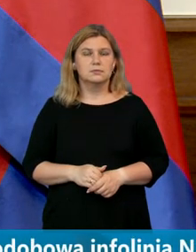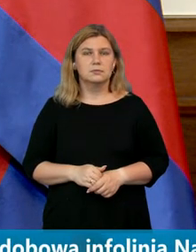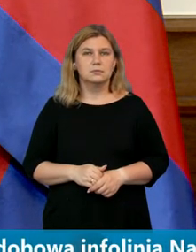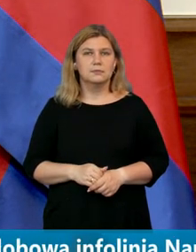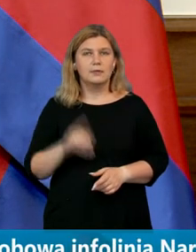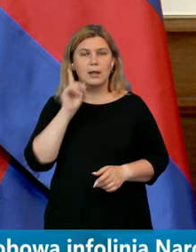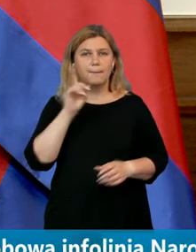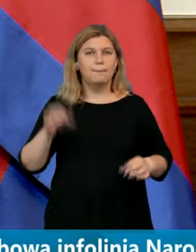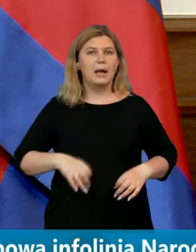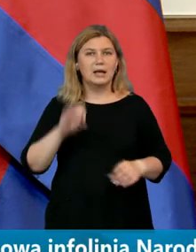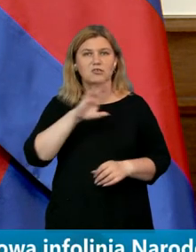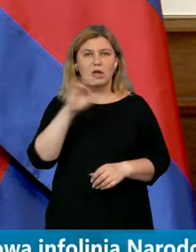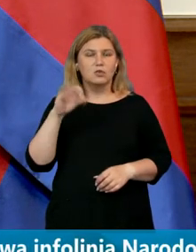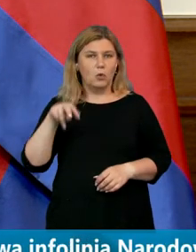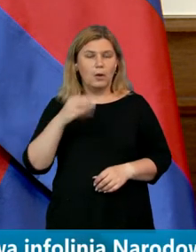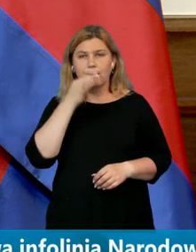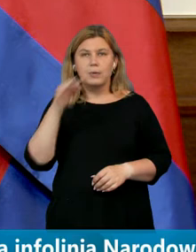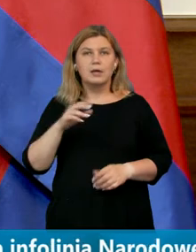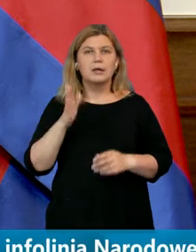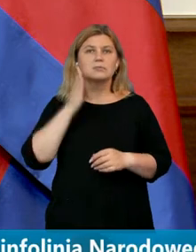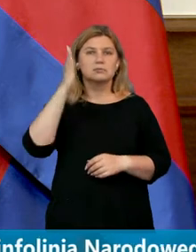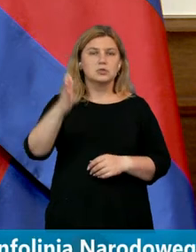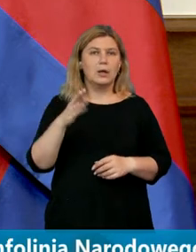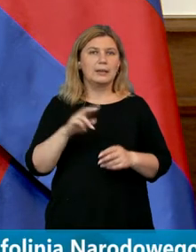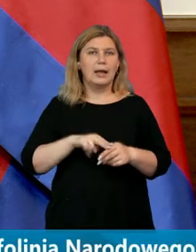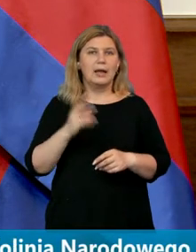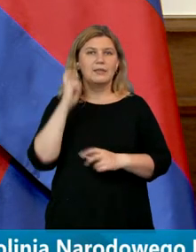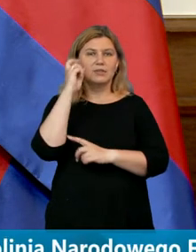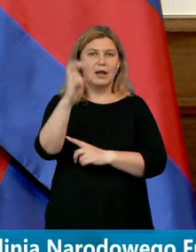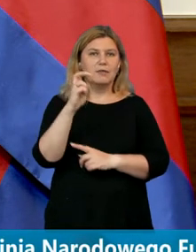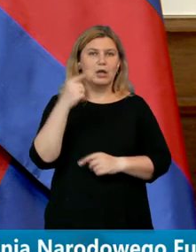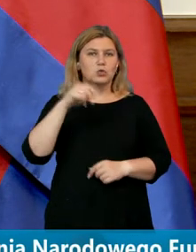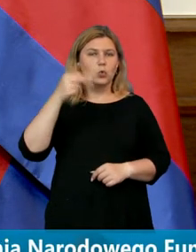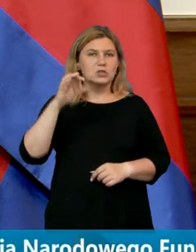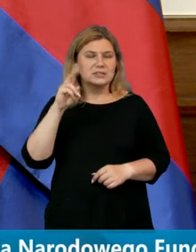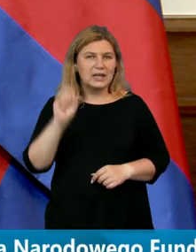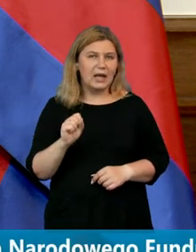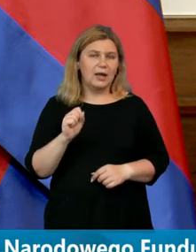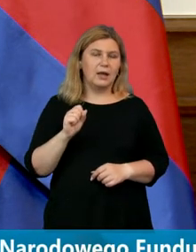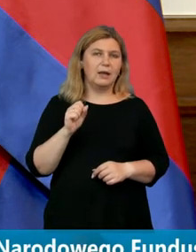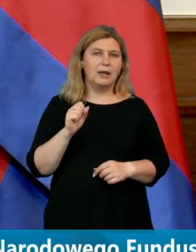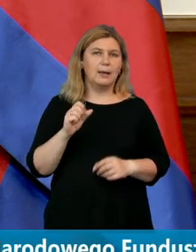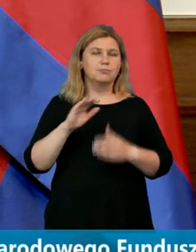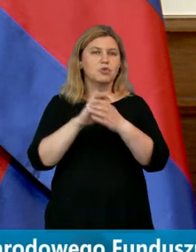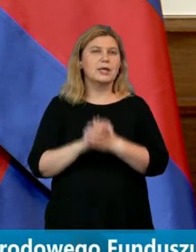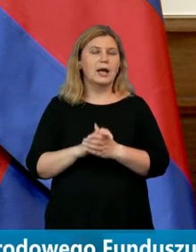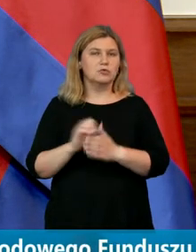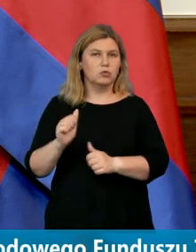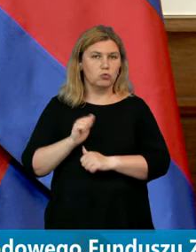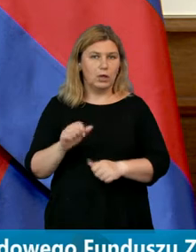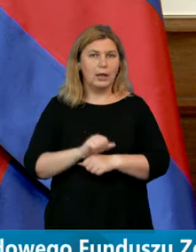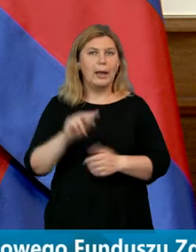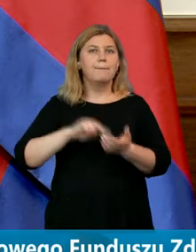Pan Grzesiu pyta, czy jest plan przyszłościowy na tramwaj na Niebuszewie w okolicy Duńska Przyjaciół Żołnierza? W planach miasta jest taka